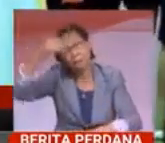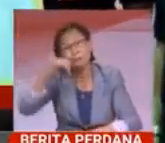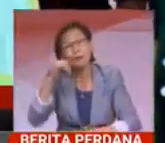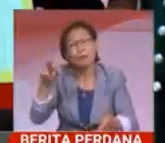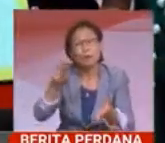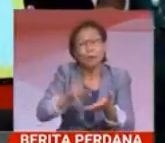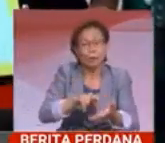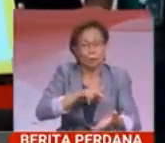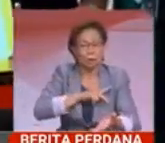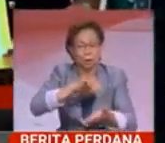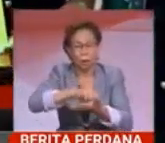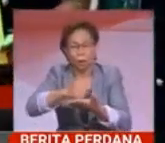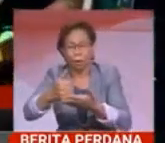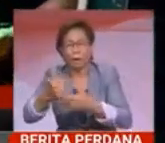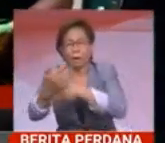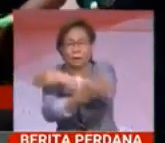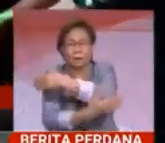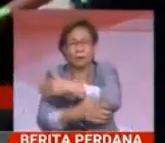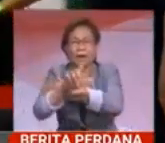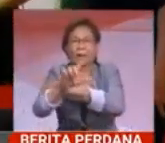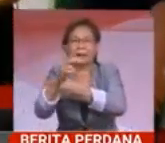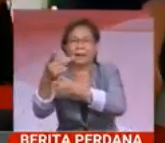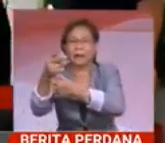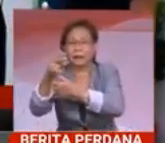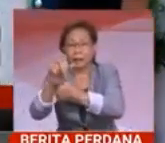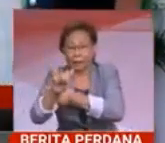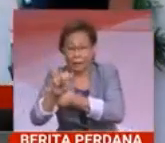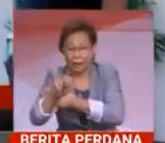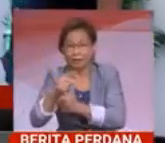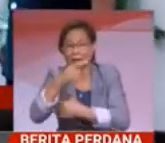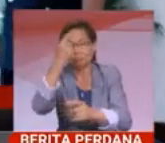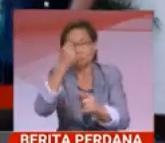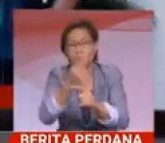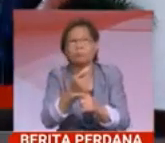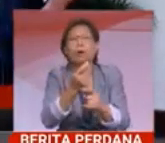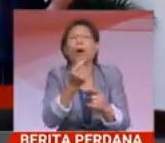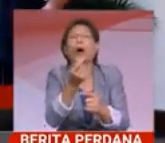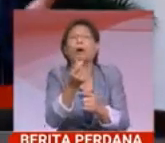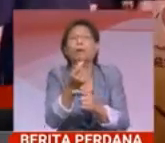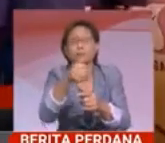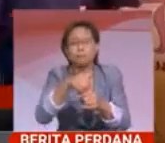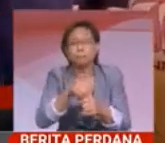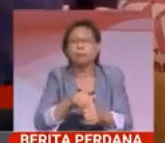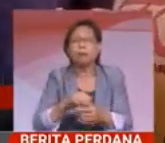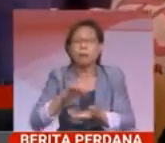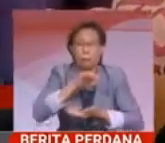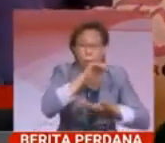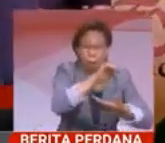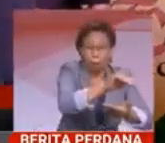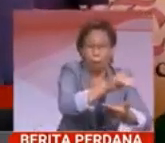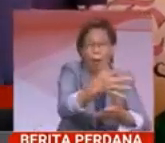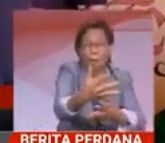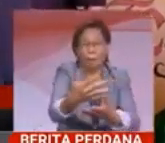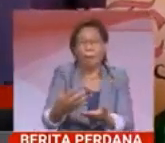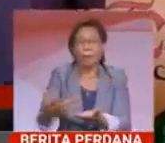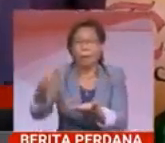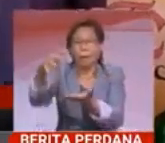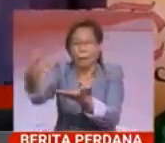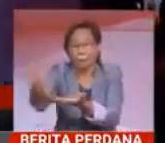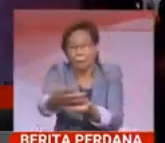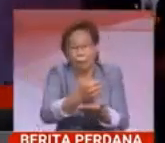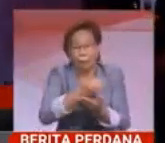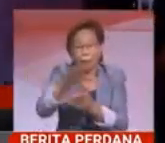laporan ketua udin negara rgn mengesan terdapat unsur penentuan harga dalam kalangan pembekal dalam perolehan membabitkan